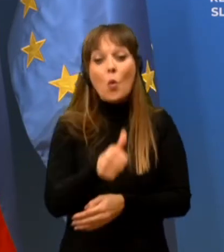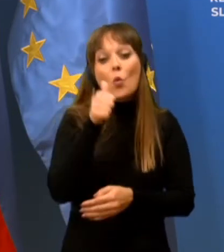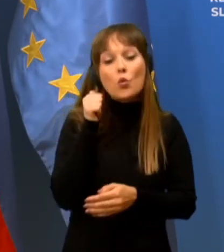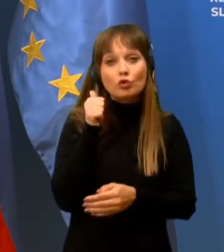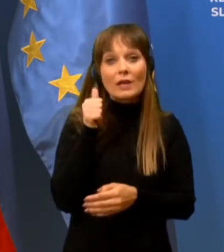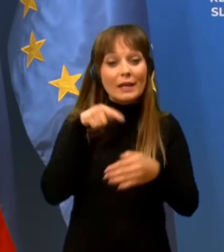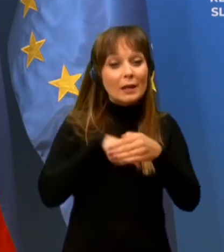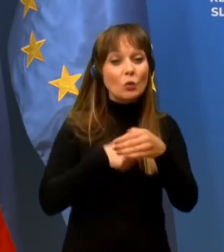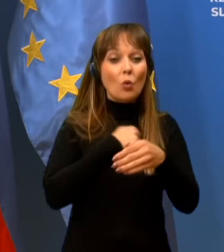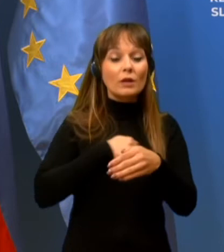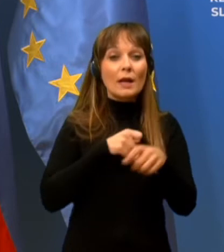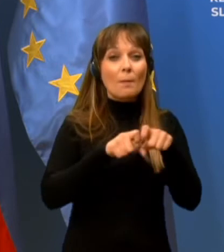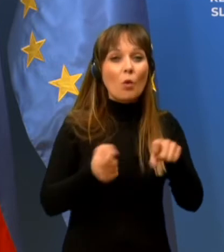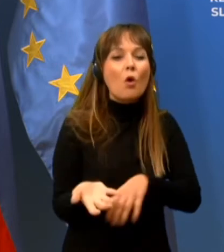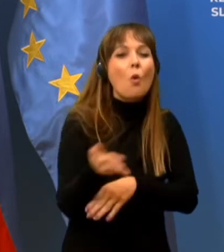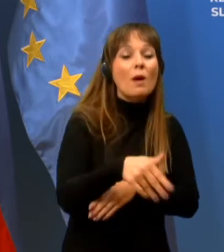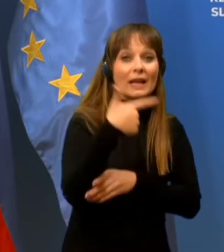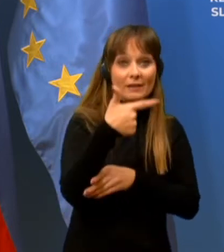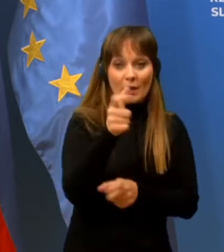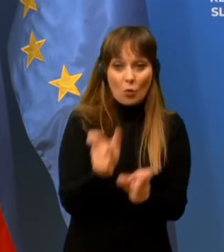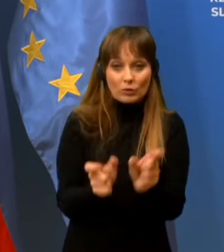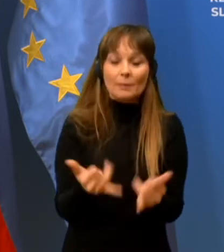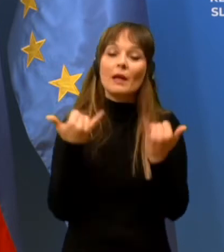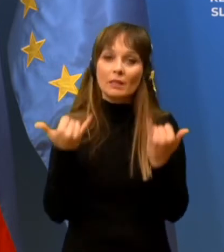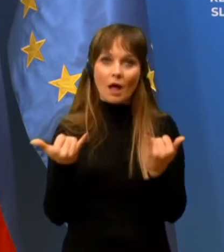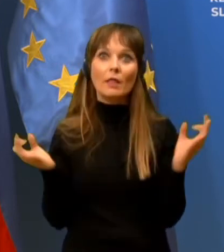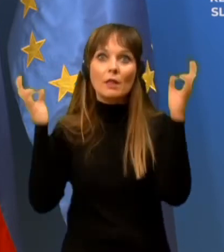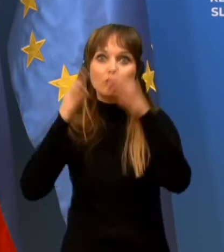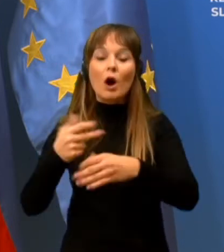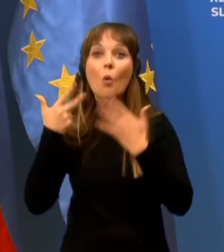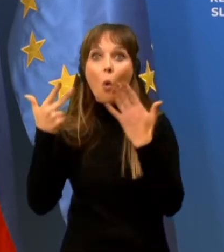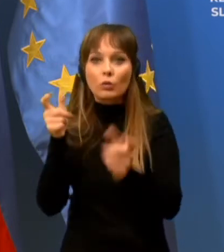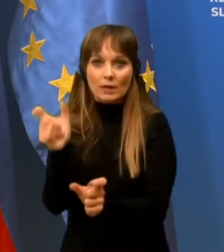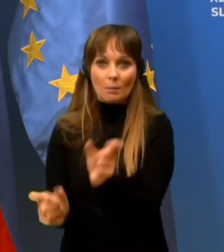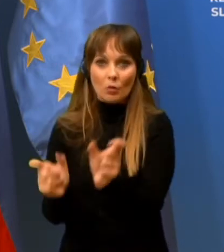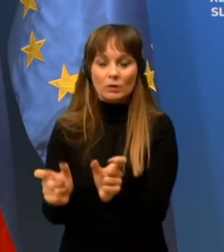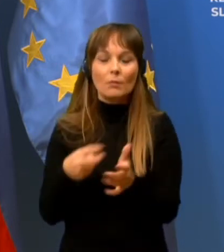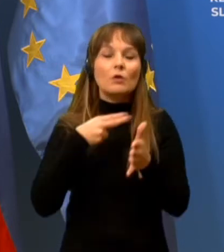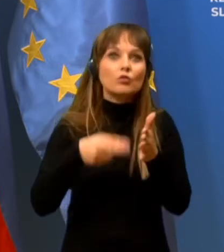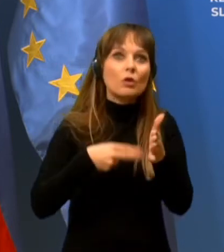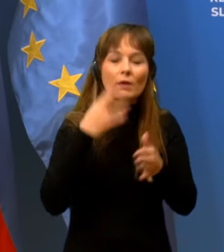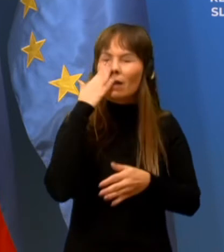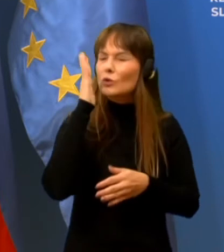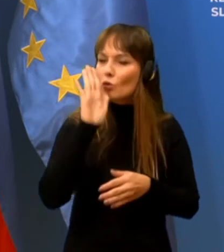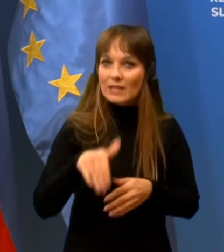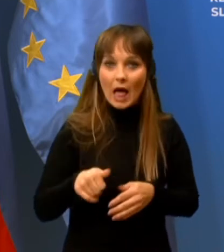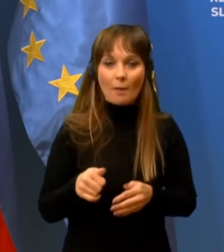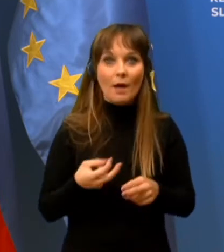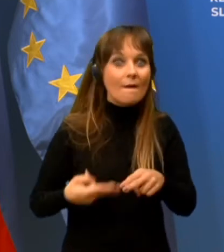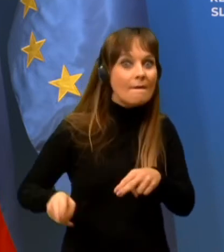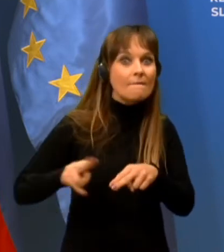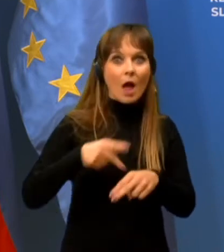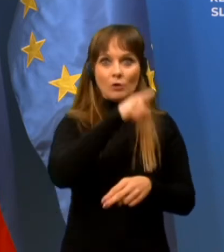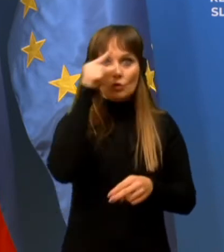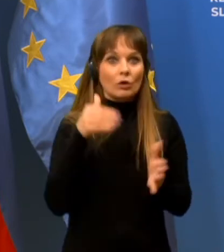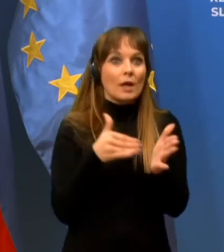v bolnišnicah umrli dve osebi, danes pa žal kar 8. Številke so slabe. Vedno več ljudi